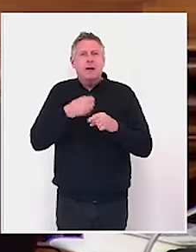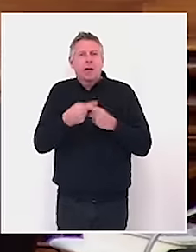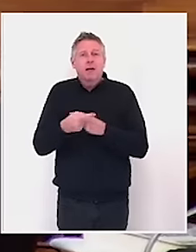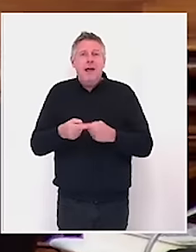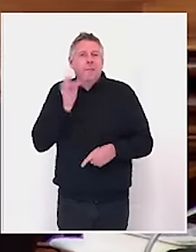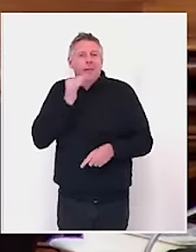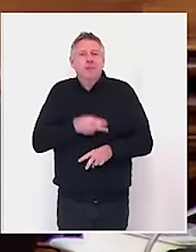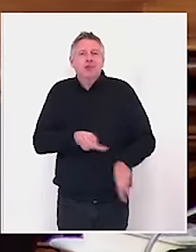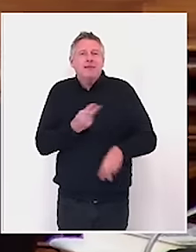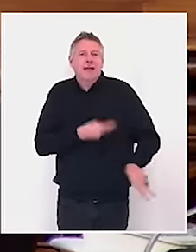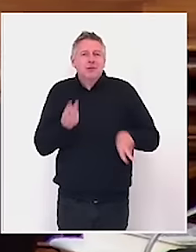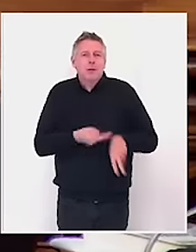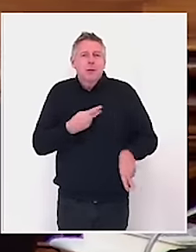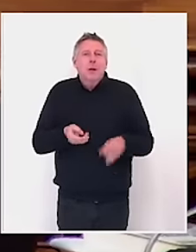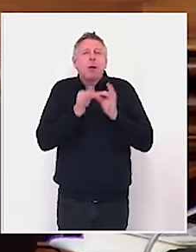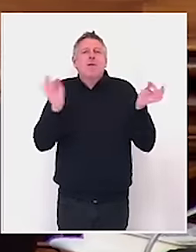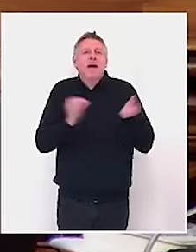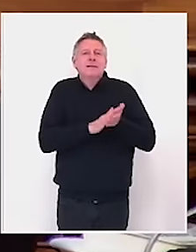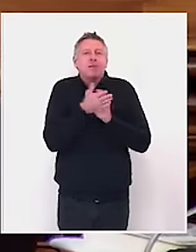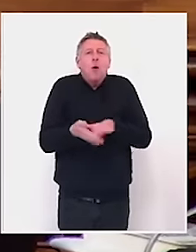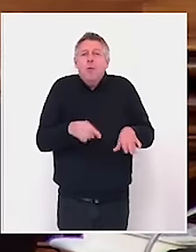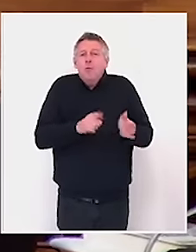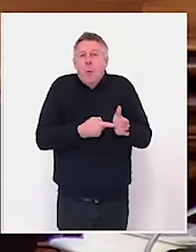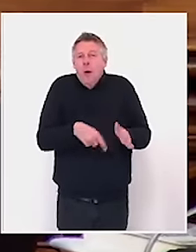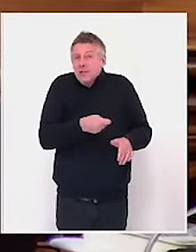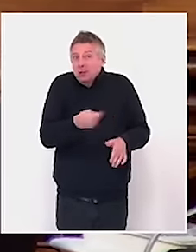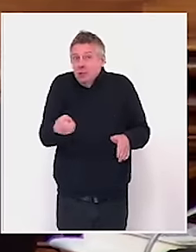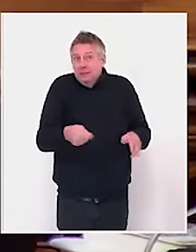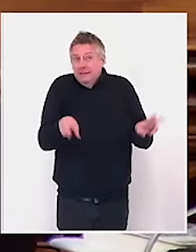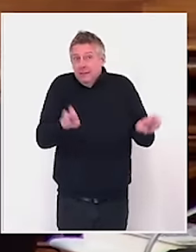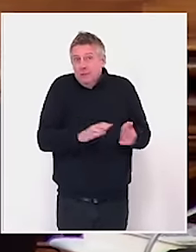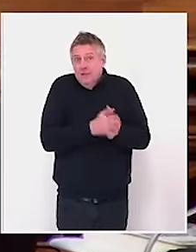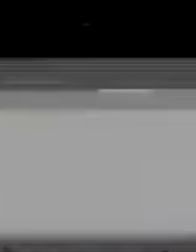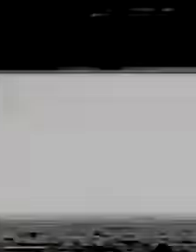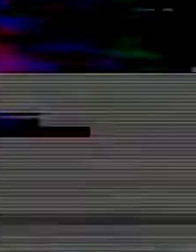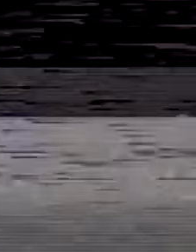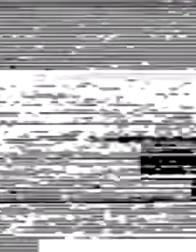enfin on peut aussi, on a le droit de déformer un peu les citations.